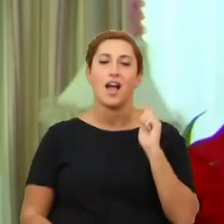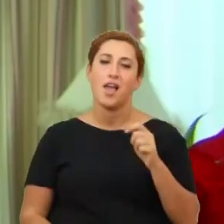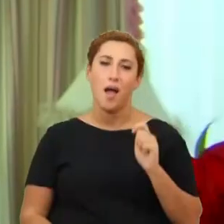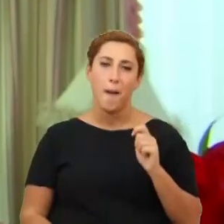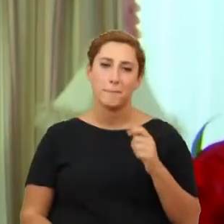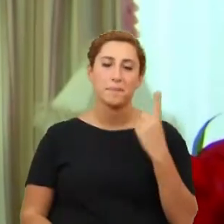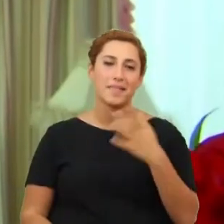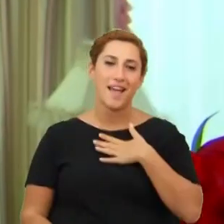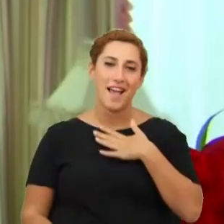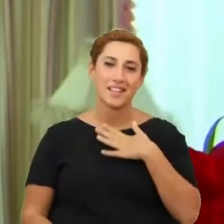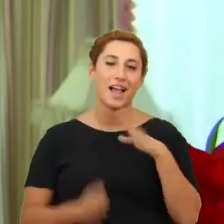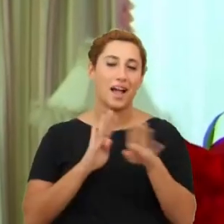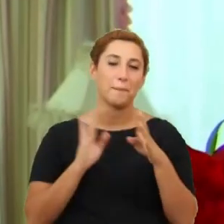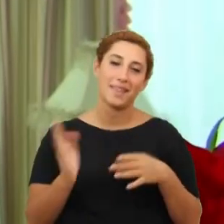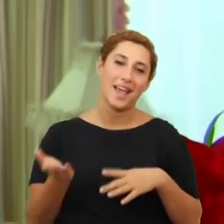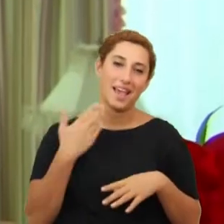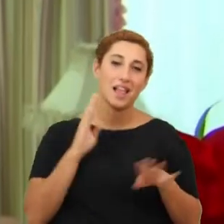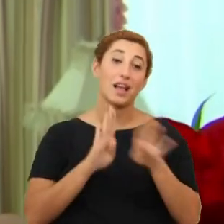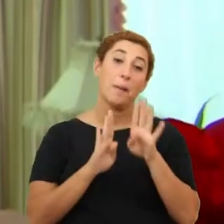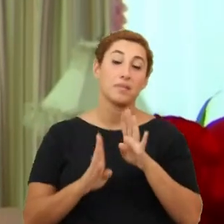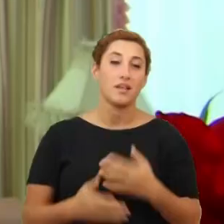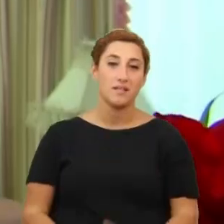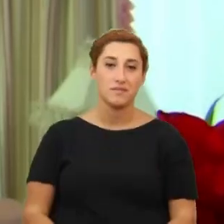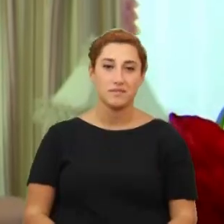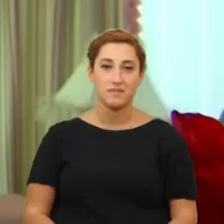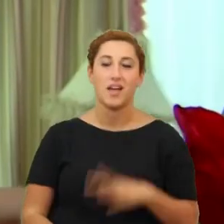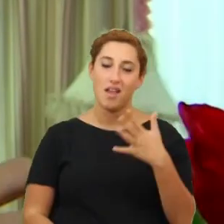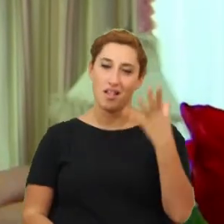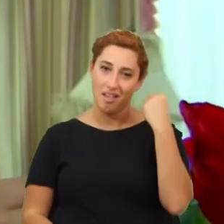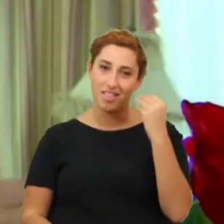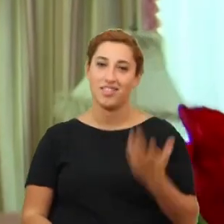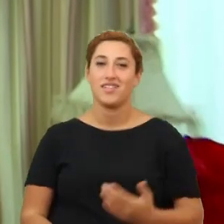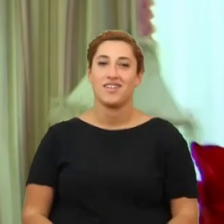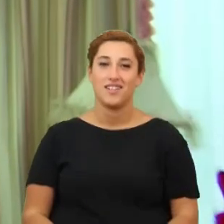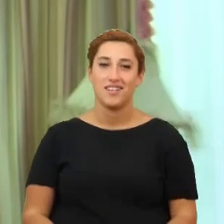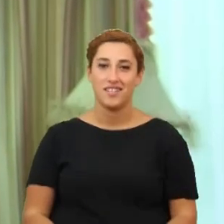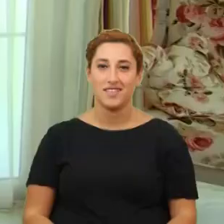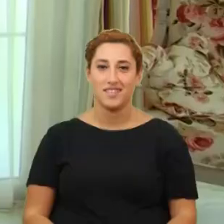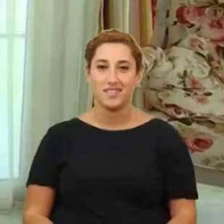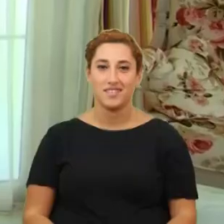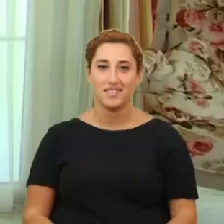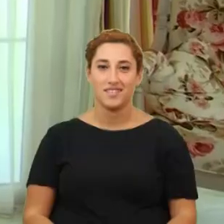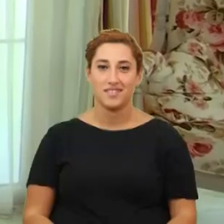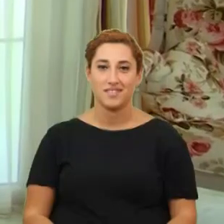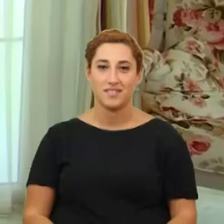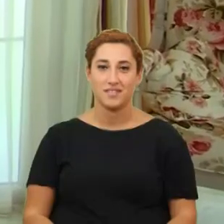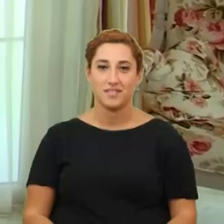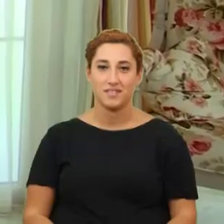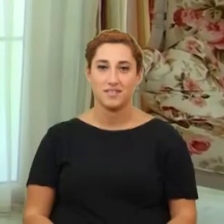Şaka yaptım bir tanesi. Kapıdan gel, kapıdan. Herhalde anladık yani.